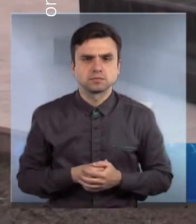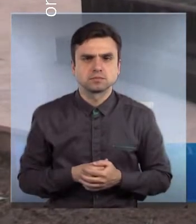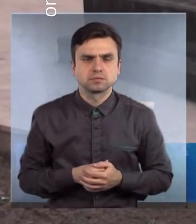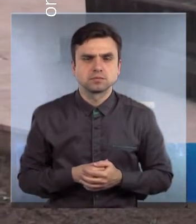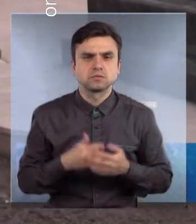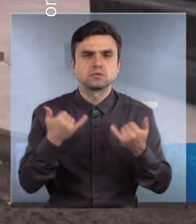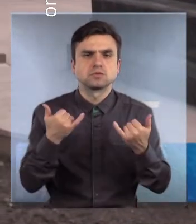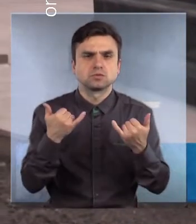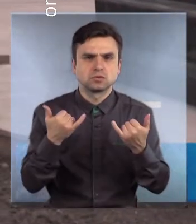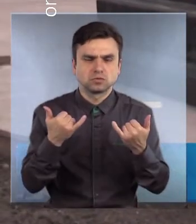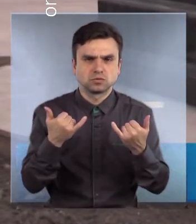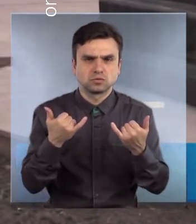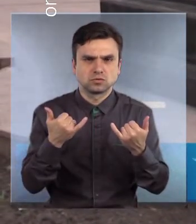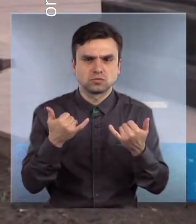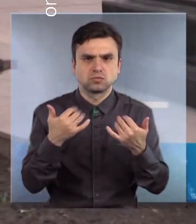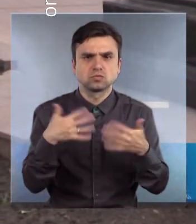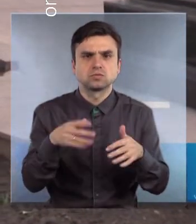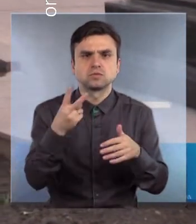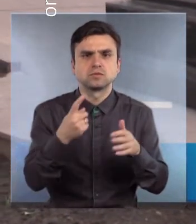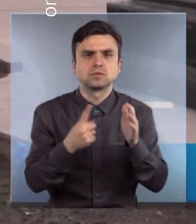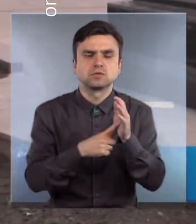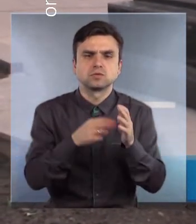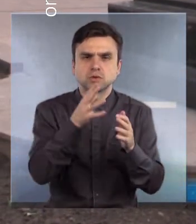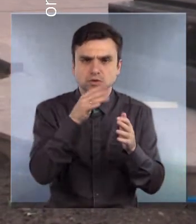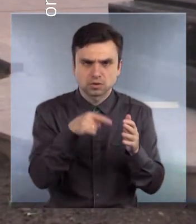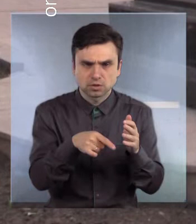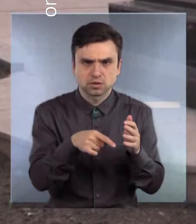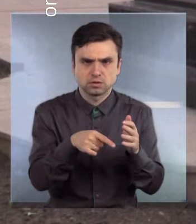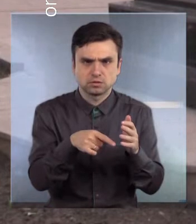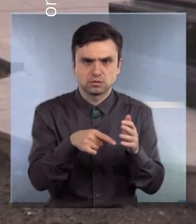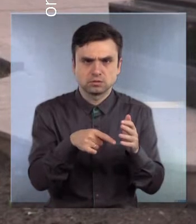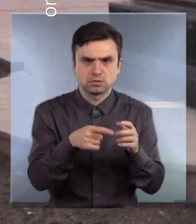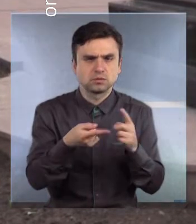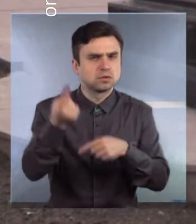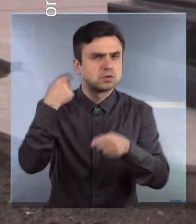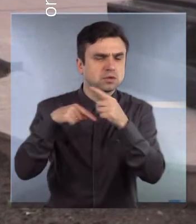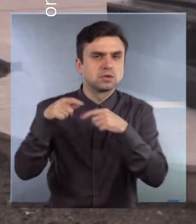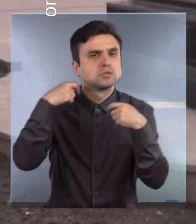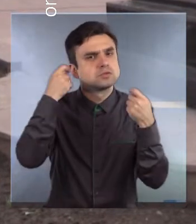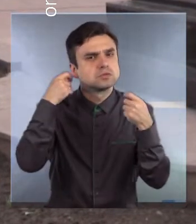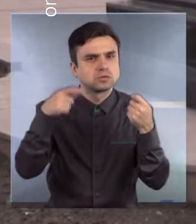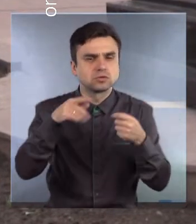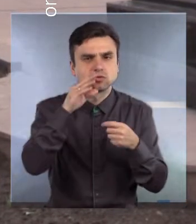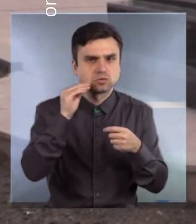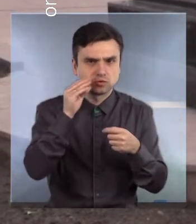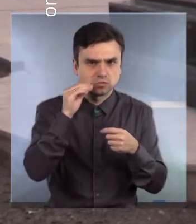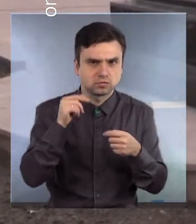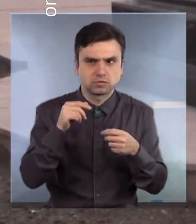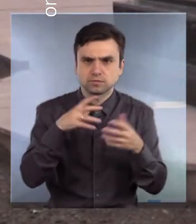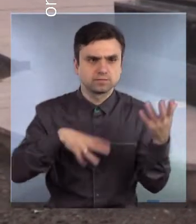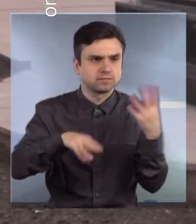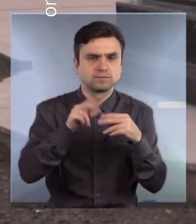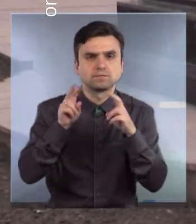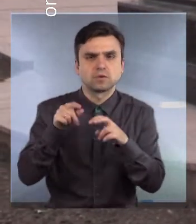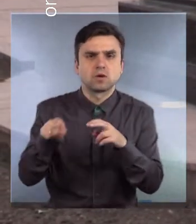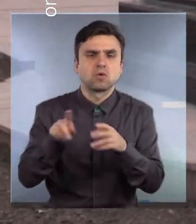живемо у серці із нашим пророком, творцем, який нас весь час навчає, ми весь час повертаємося